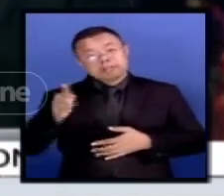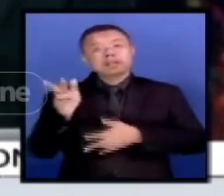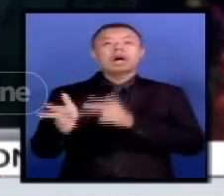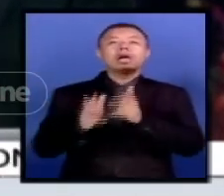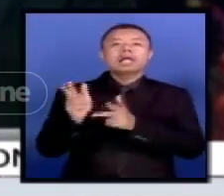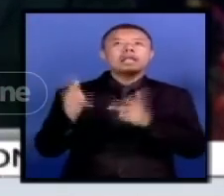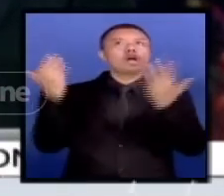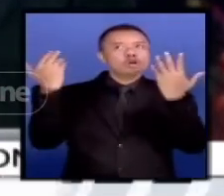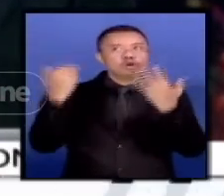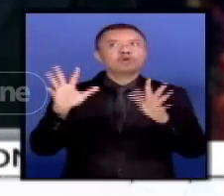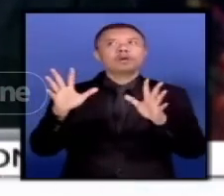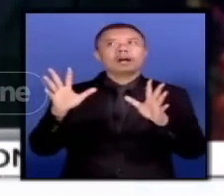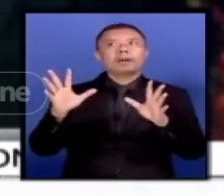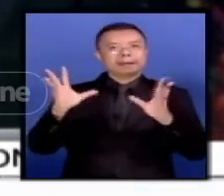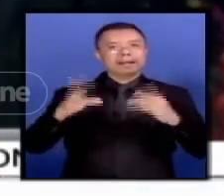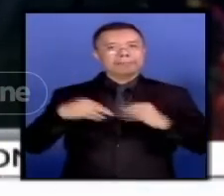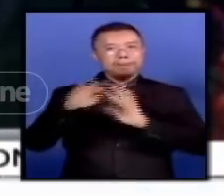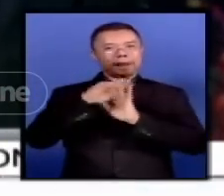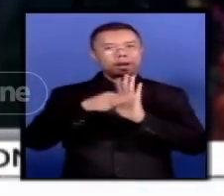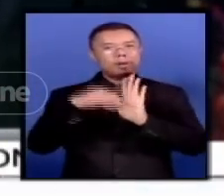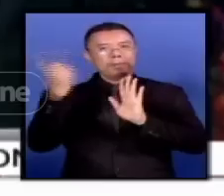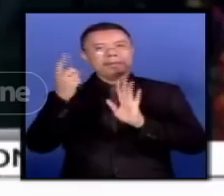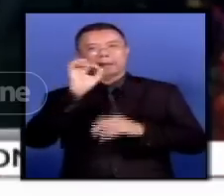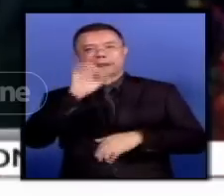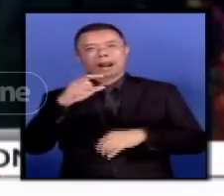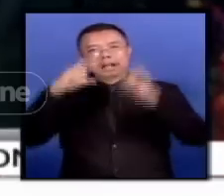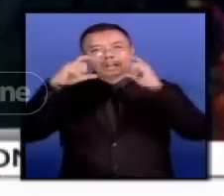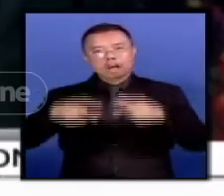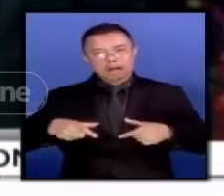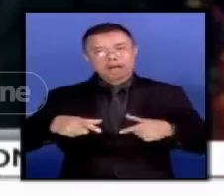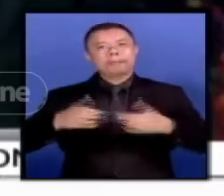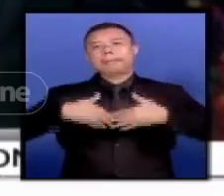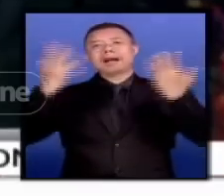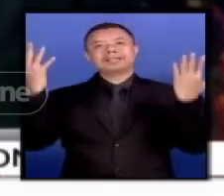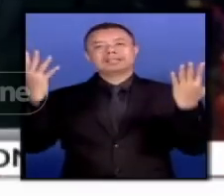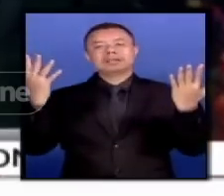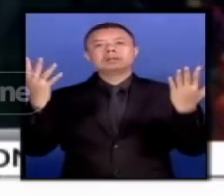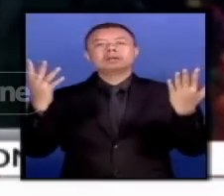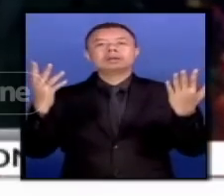warga sudah menyambut gembira kebijakan pemerintah yang membebaskan masker saat naik angkutan umum?